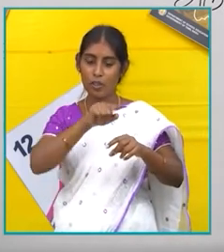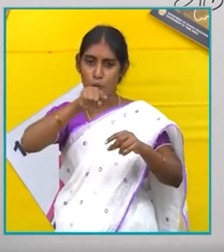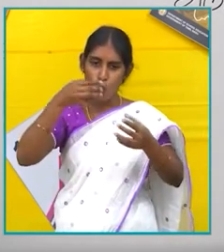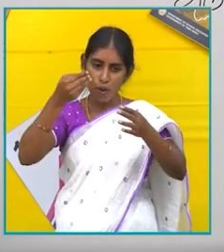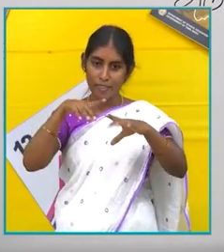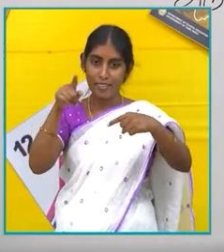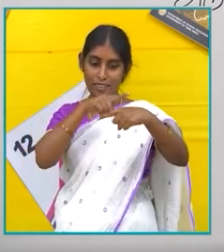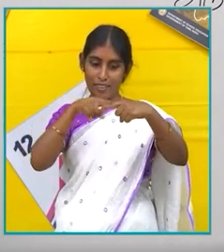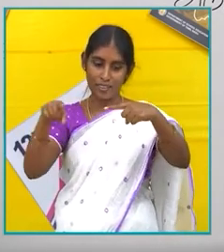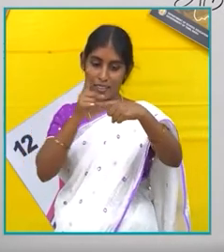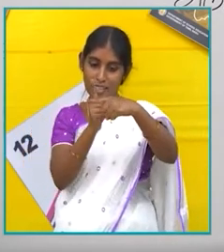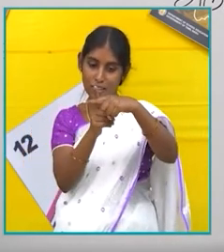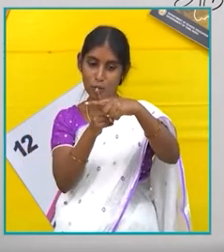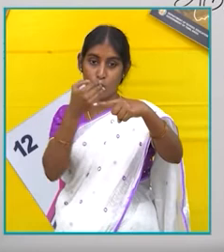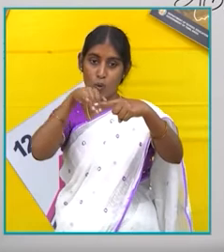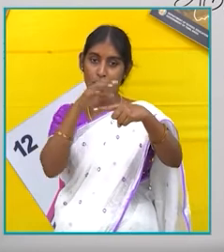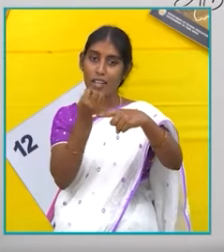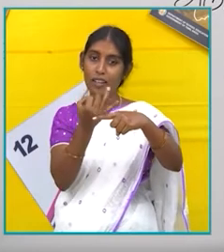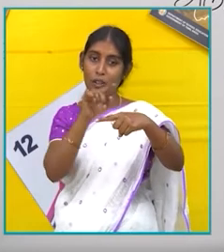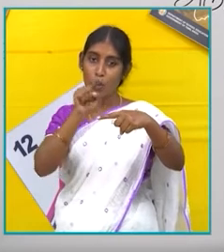எத்தனை கோணங்களை உருவாக்கியிருக்குன்னு பாருங்க.